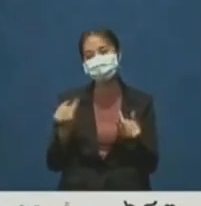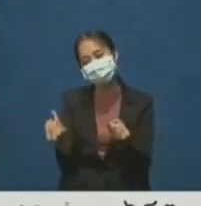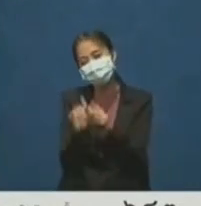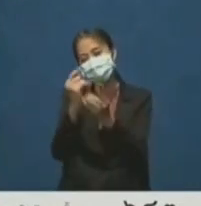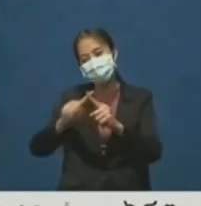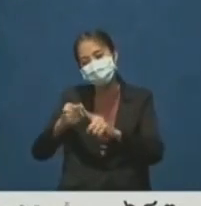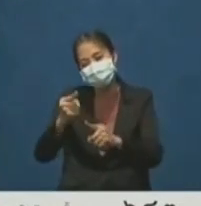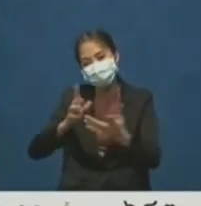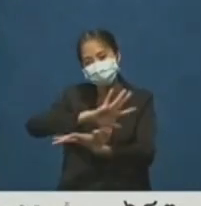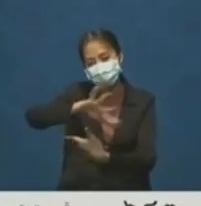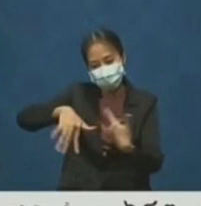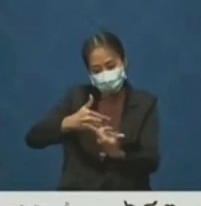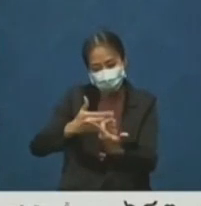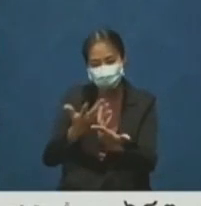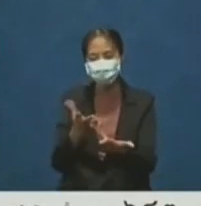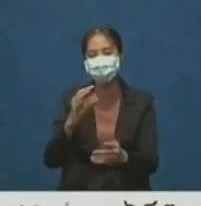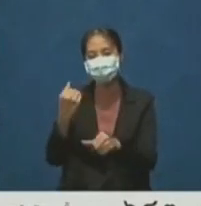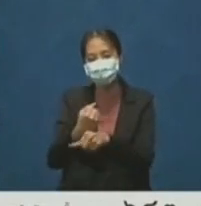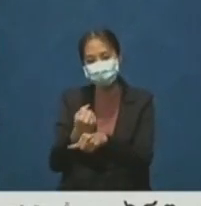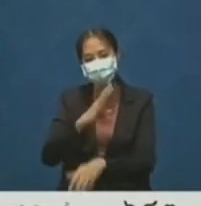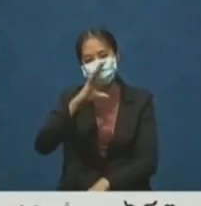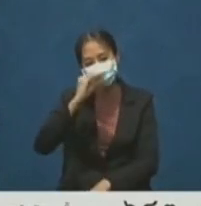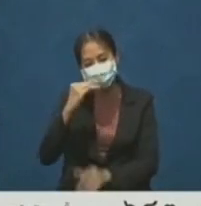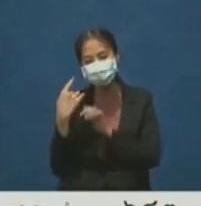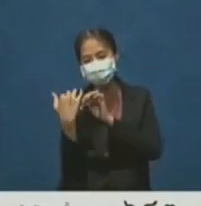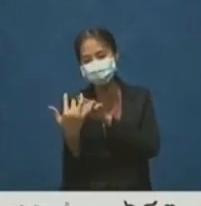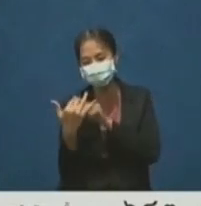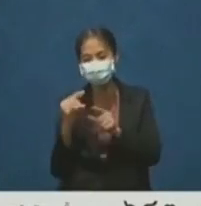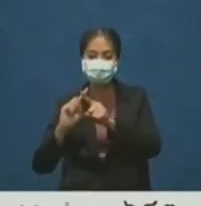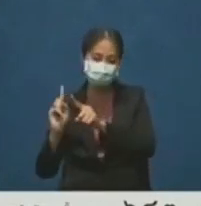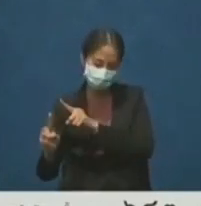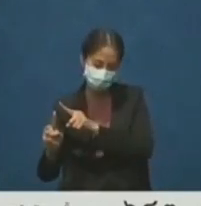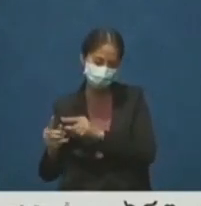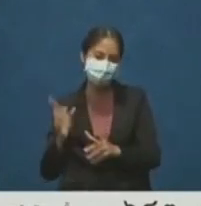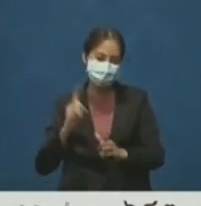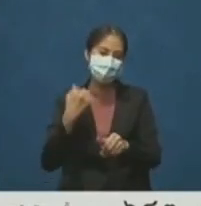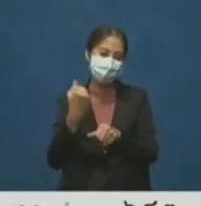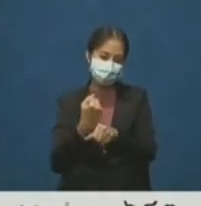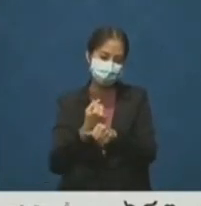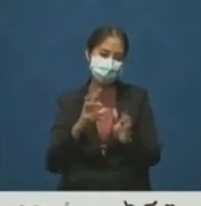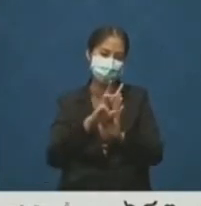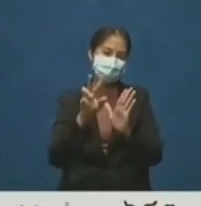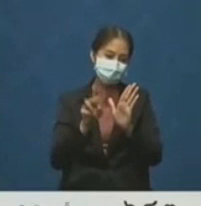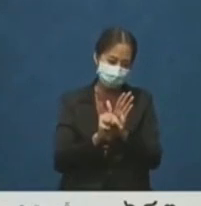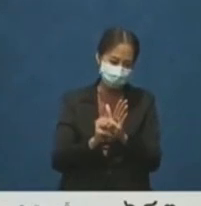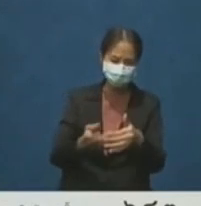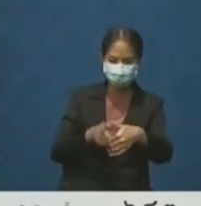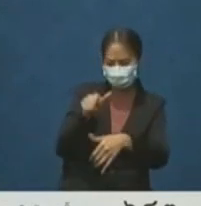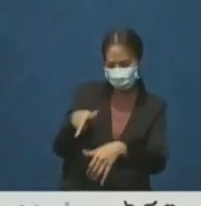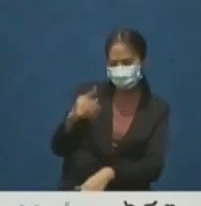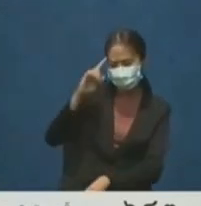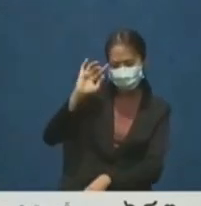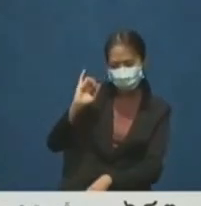พันธ์กับผู้อื่นและสภาพแวดล้อมเรียนรู้การพูดและการสื่อสารที่ดีเรียนรู้การสร้างวินัยเข้าใจความรู้สึก